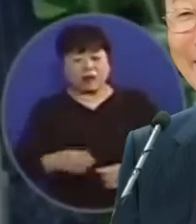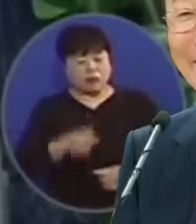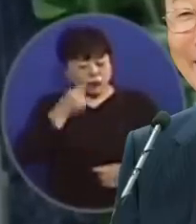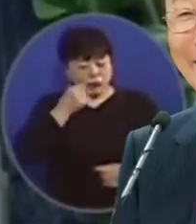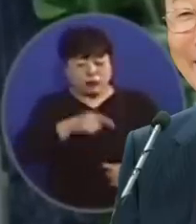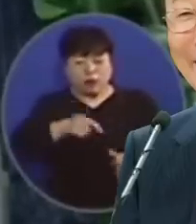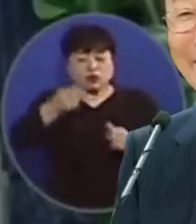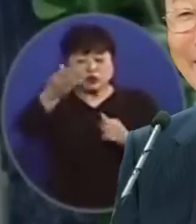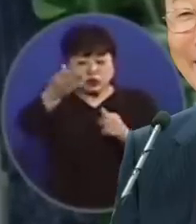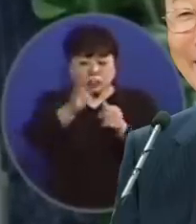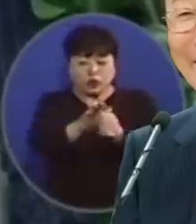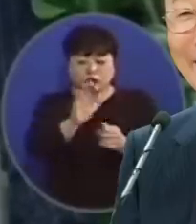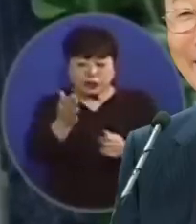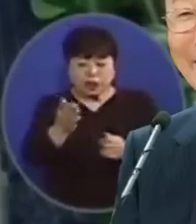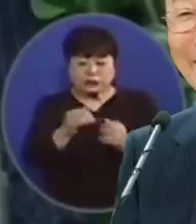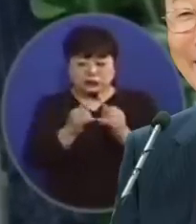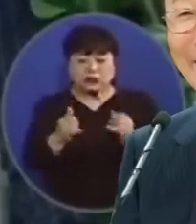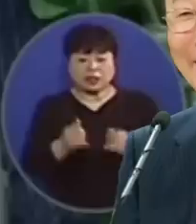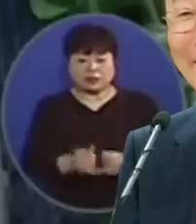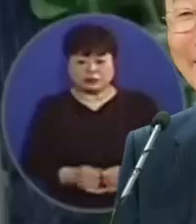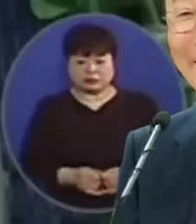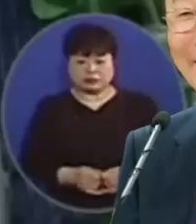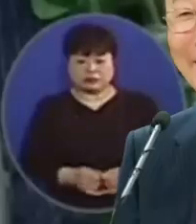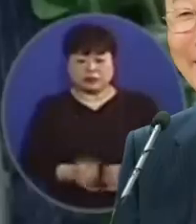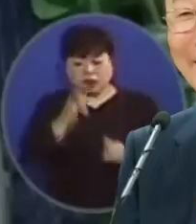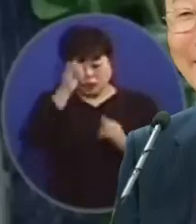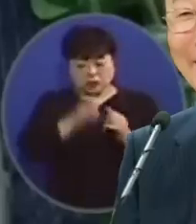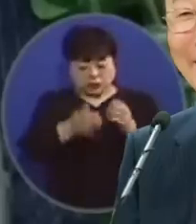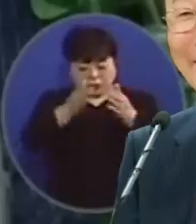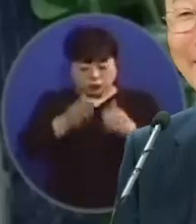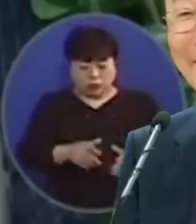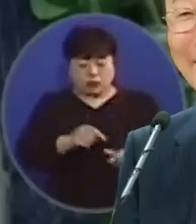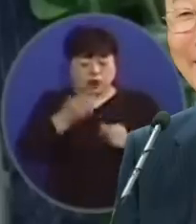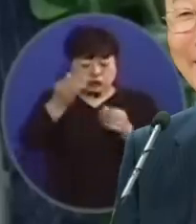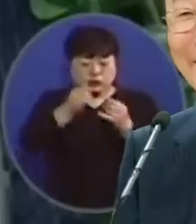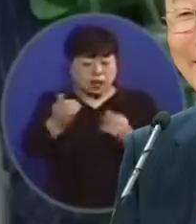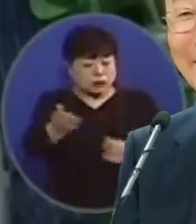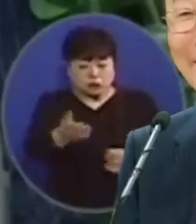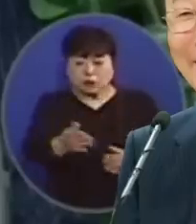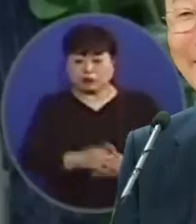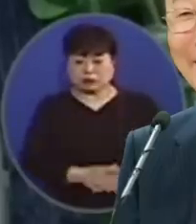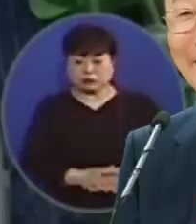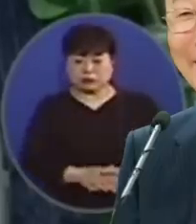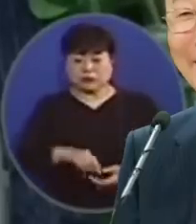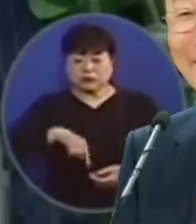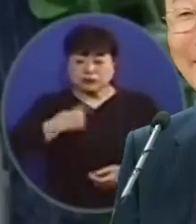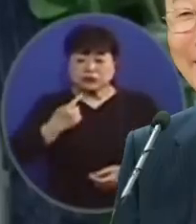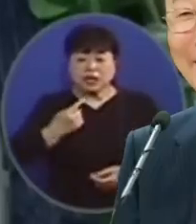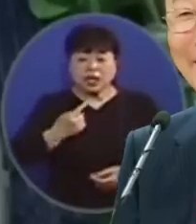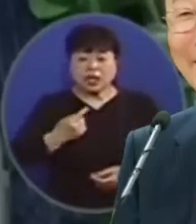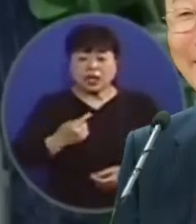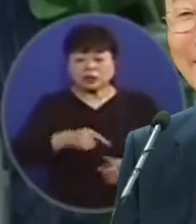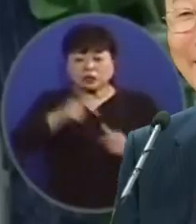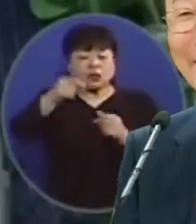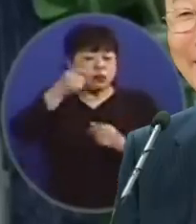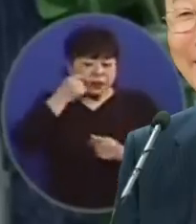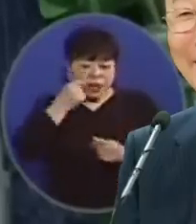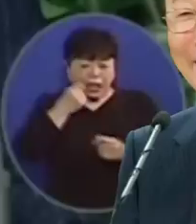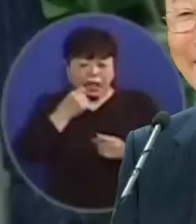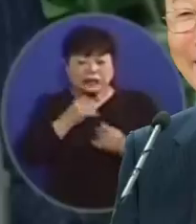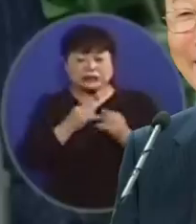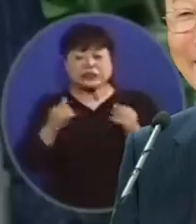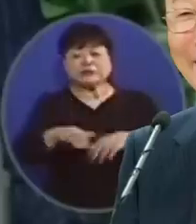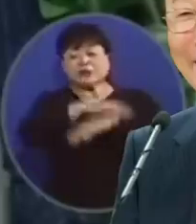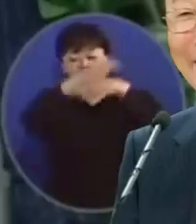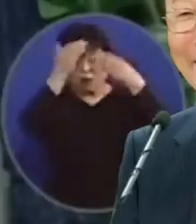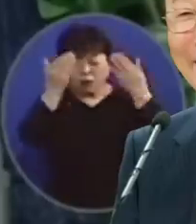되겠는데 우리 인류 역사를 통해서 우리를 건져주겠다고 나온 사람이 있어도 자기도 스스로 자기를 건지지 못했습니다. 사람들은